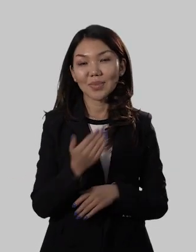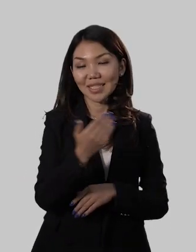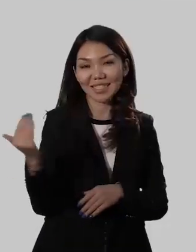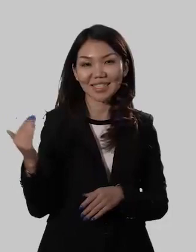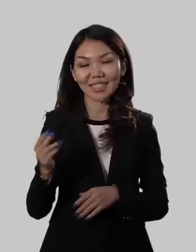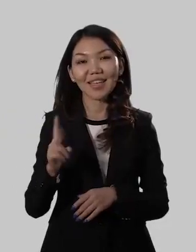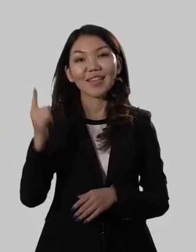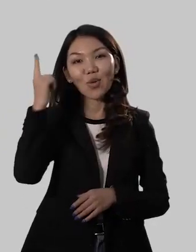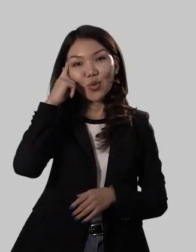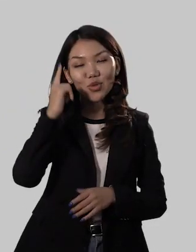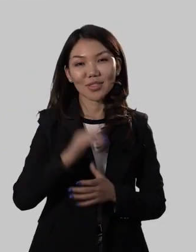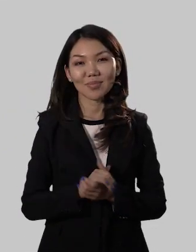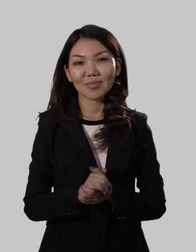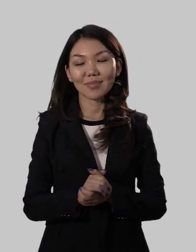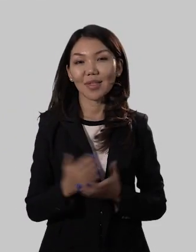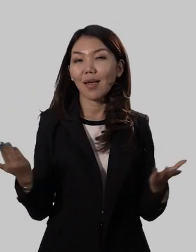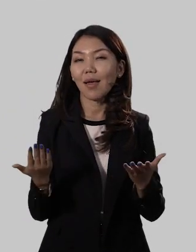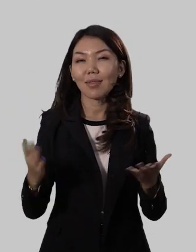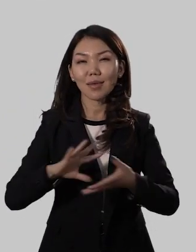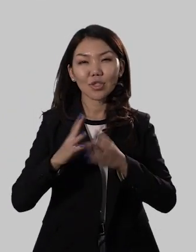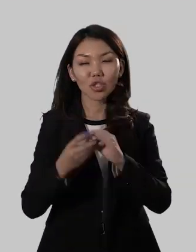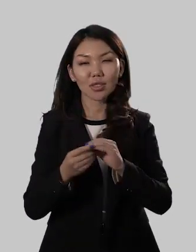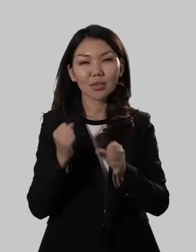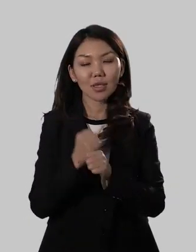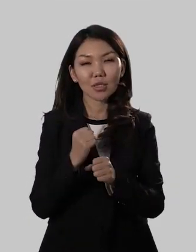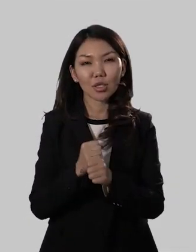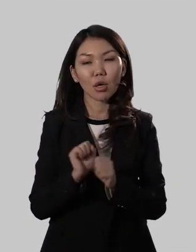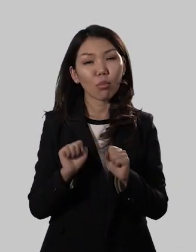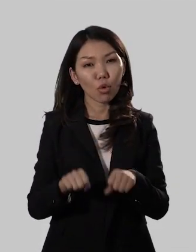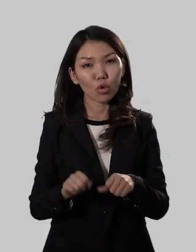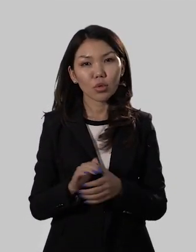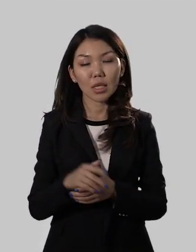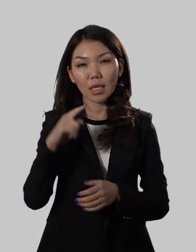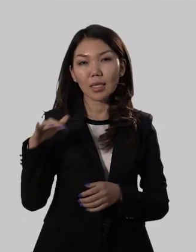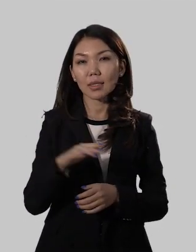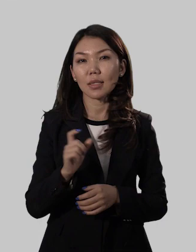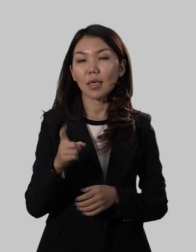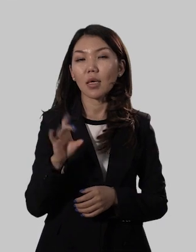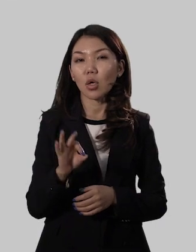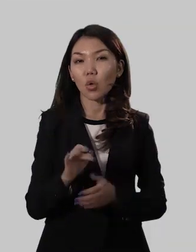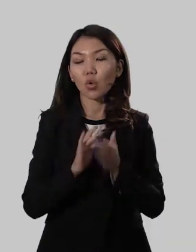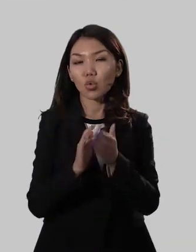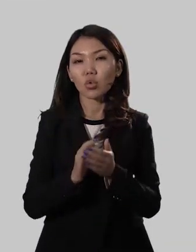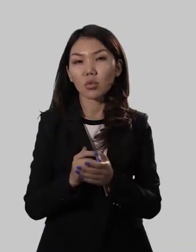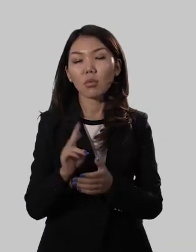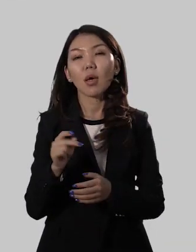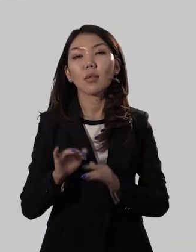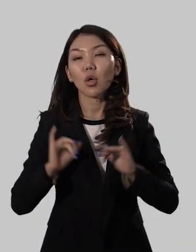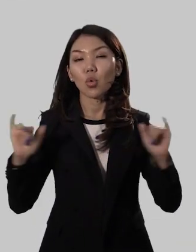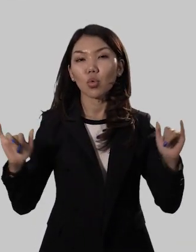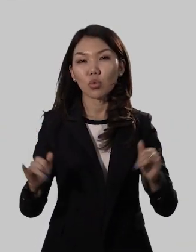Балдар, силер кандай ойлойсуңар? Кандай жыйынтык чыгарсак болот? Кыргызстанда экотуризм кандай